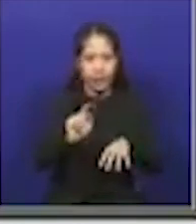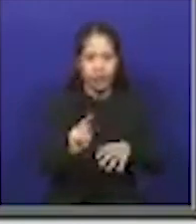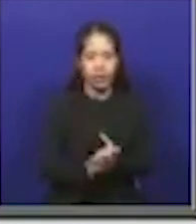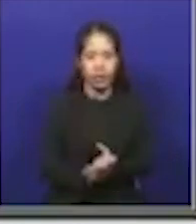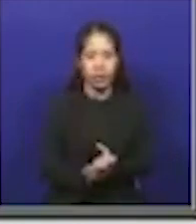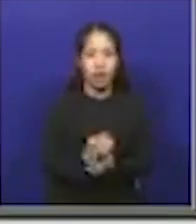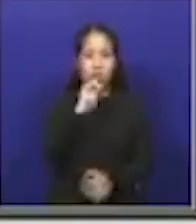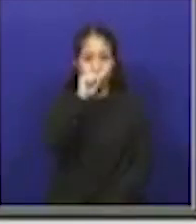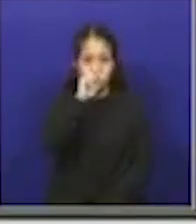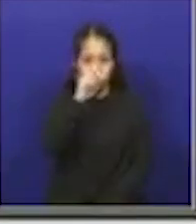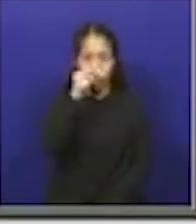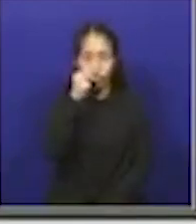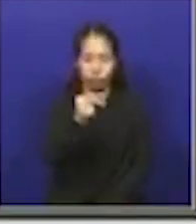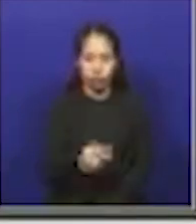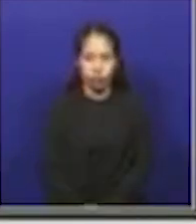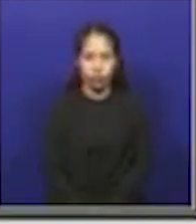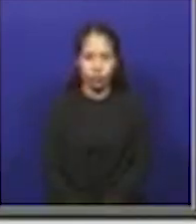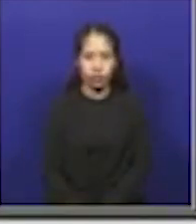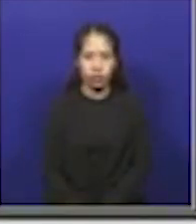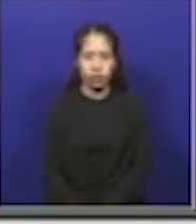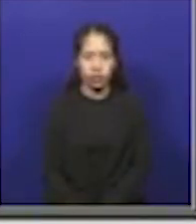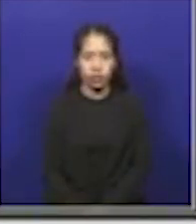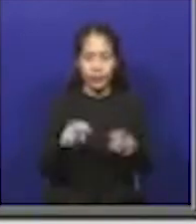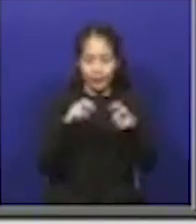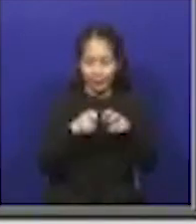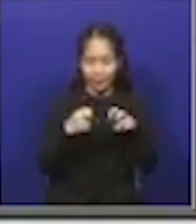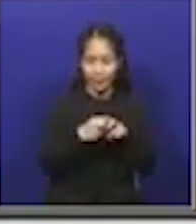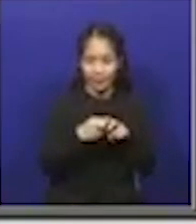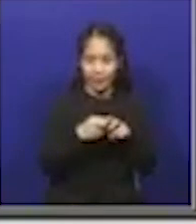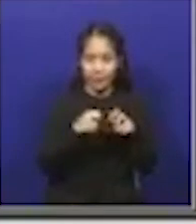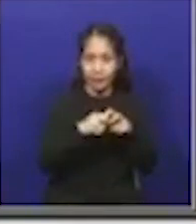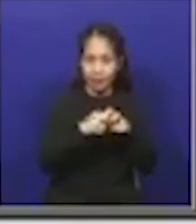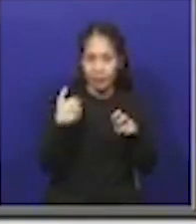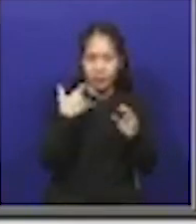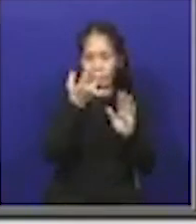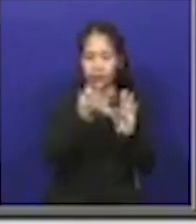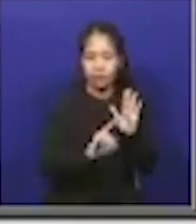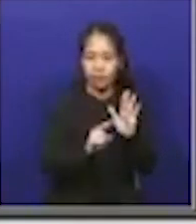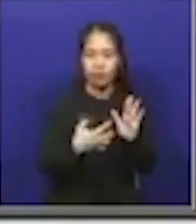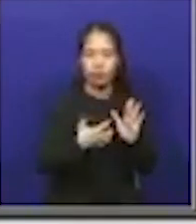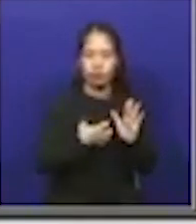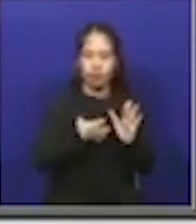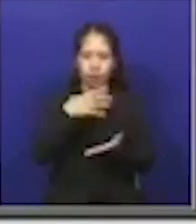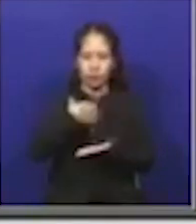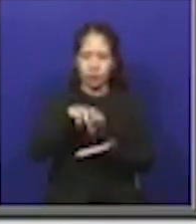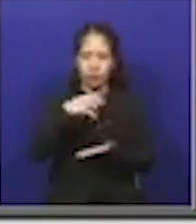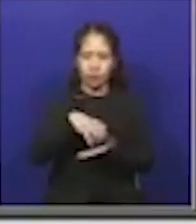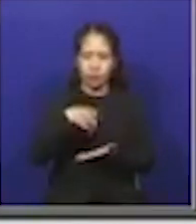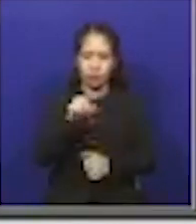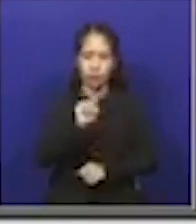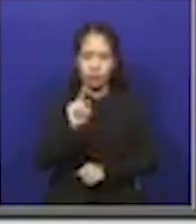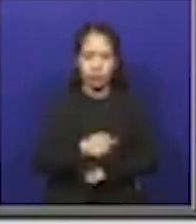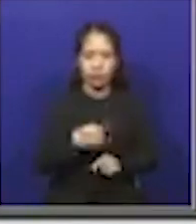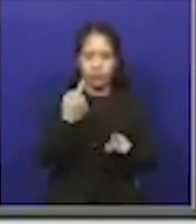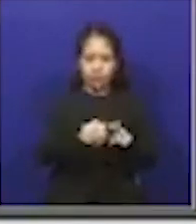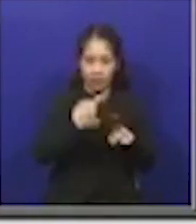คราวนี้เราไปดูกันอีกว่าหลังจากที่ปัญหาตรงนั้นเรามีอะไรฮะผมอยากจะบอกว่า3